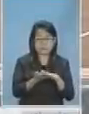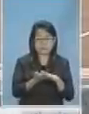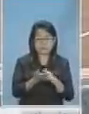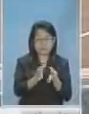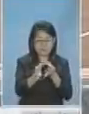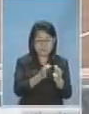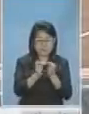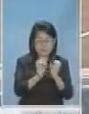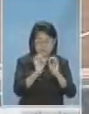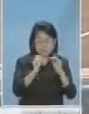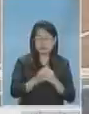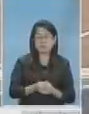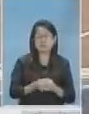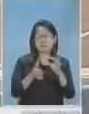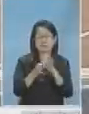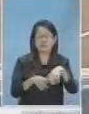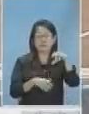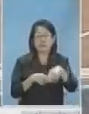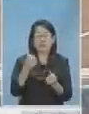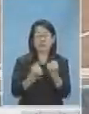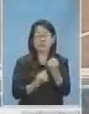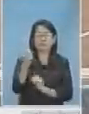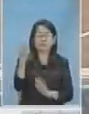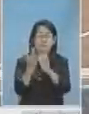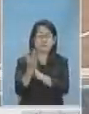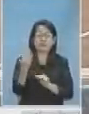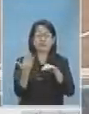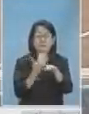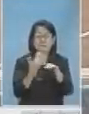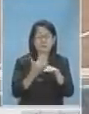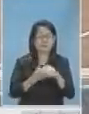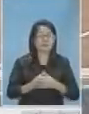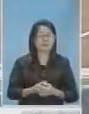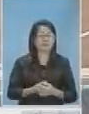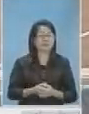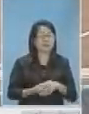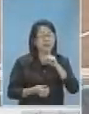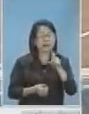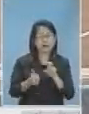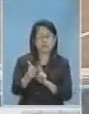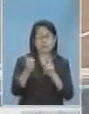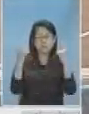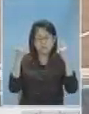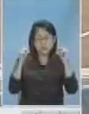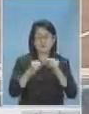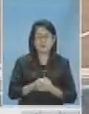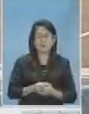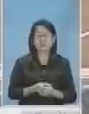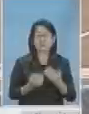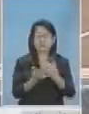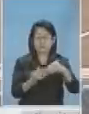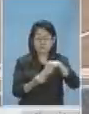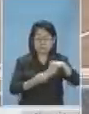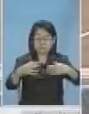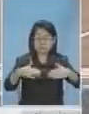ลับนะครับท่านประธานในเรื่องของกรมทางหลวงตรงนี้ครับท่านประธานท่านรองนายกครับรายได้ของประเทศไทย